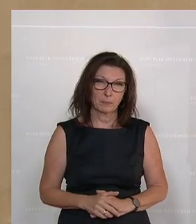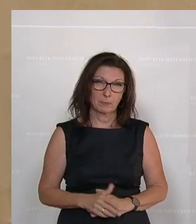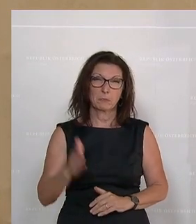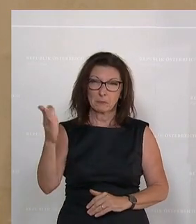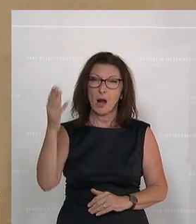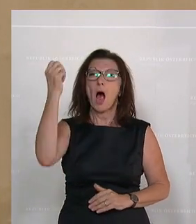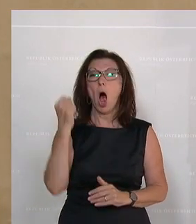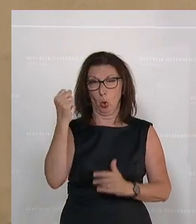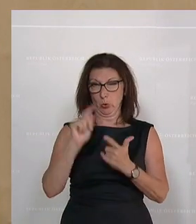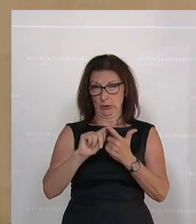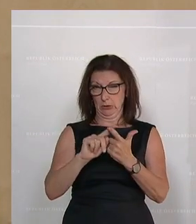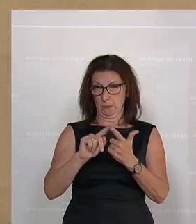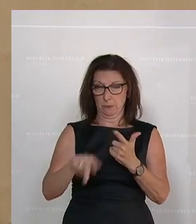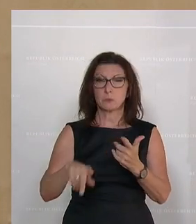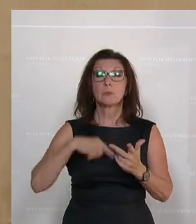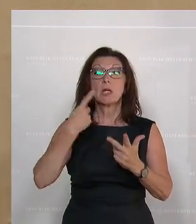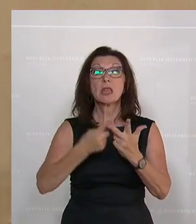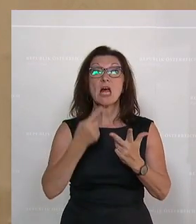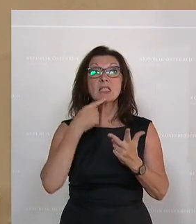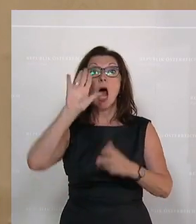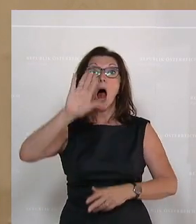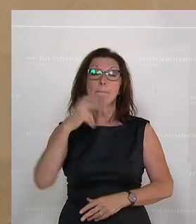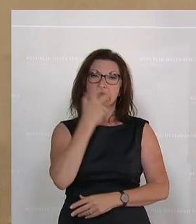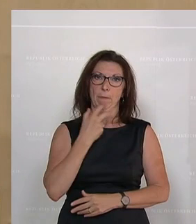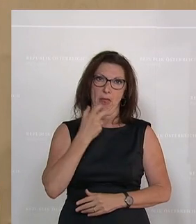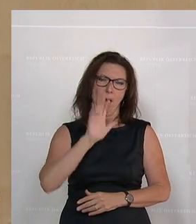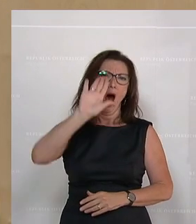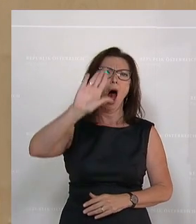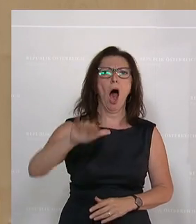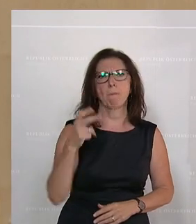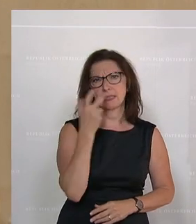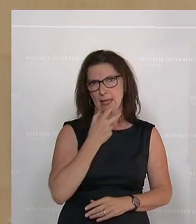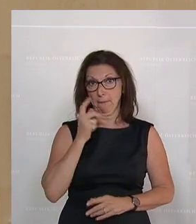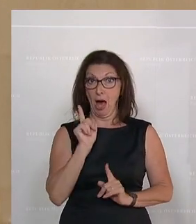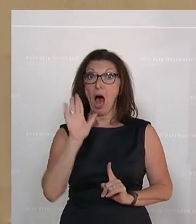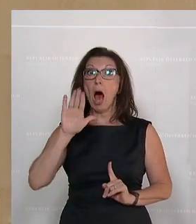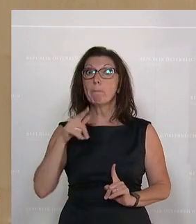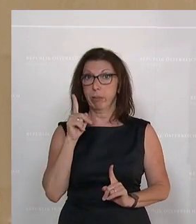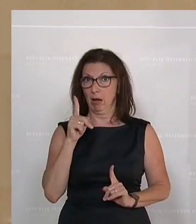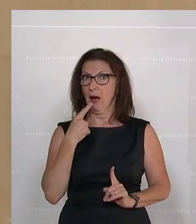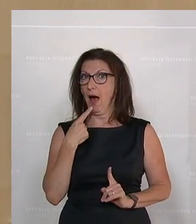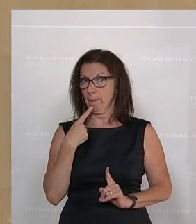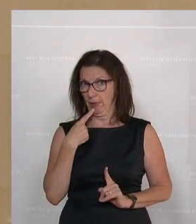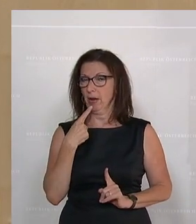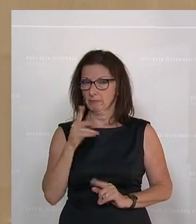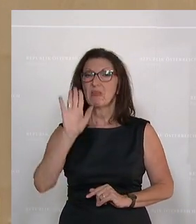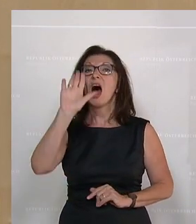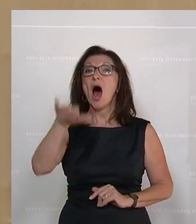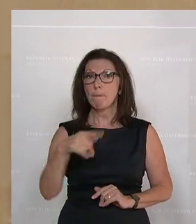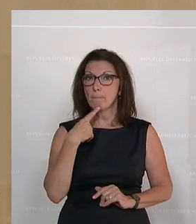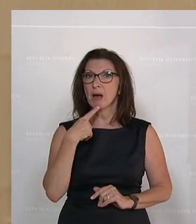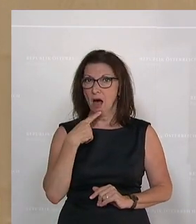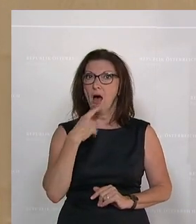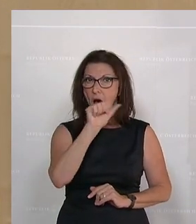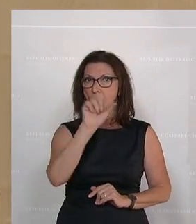august dann heißt es weiter ab september ab september man beachtet dass auch in diesem wort ab da liegt